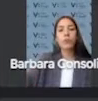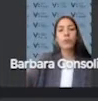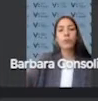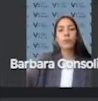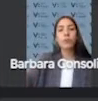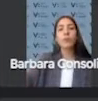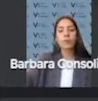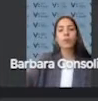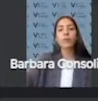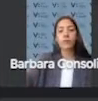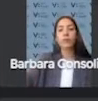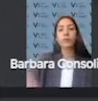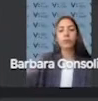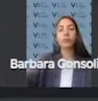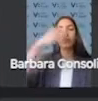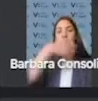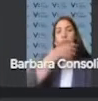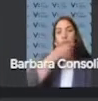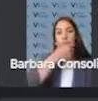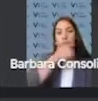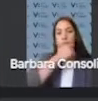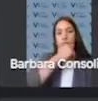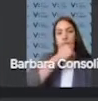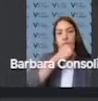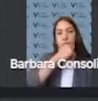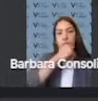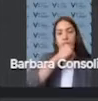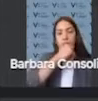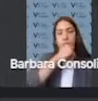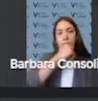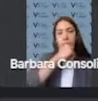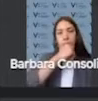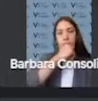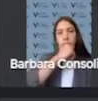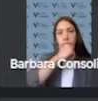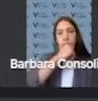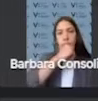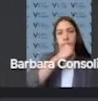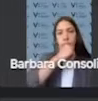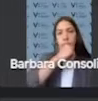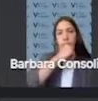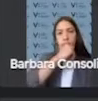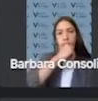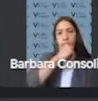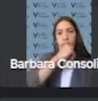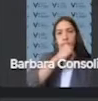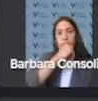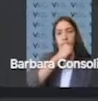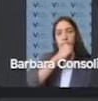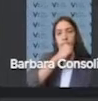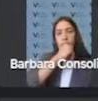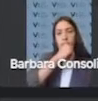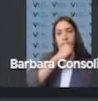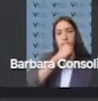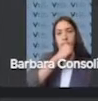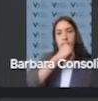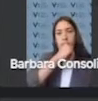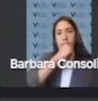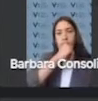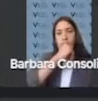C'è un'altra domanda. Allora, dopo la laurea triennale, quali sono le altre magistrali più affini oltre a giurisprudenza?